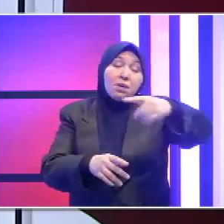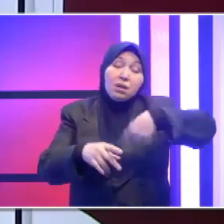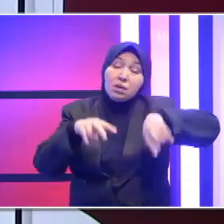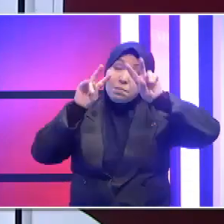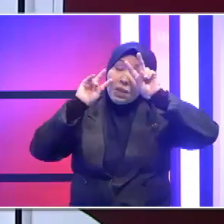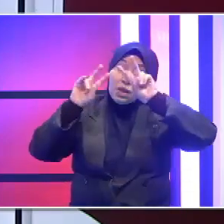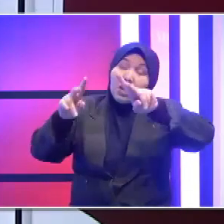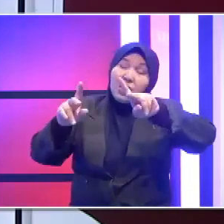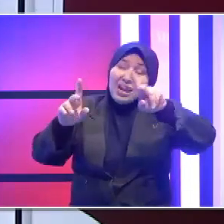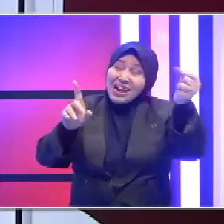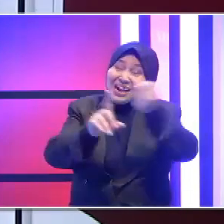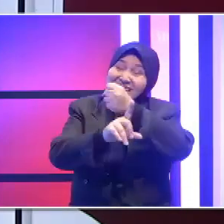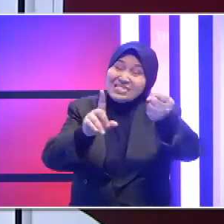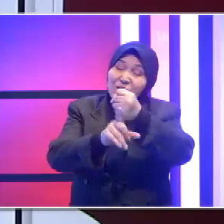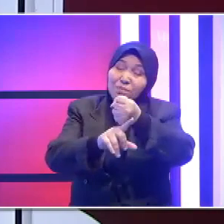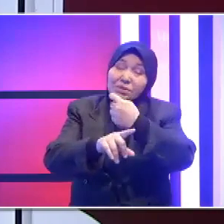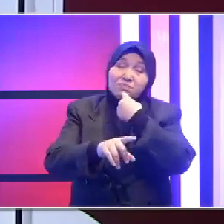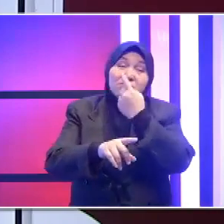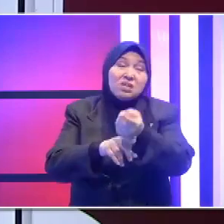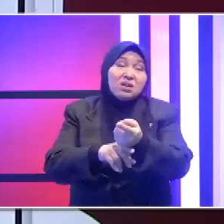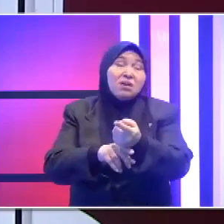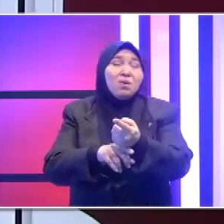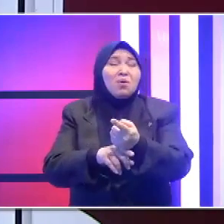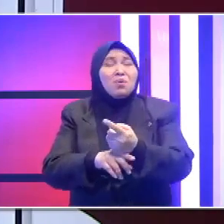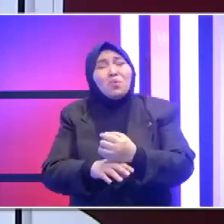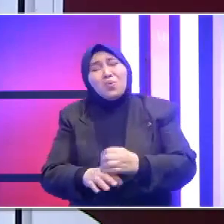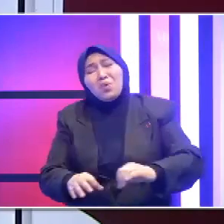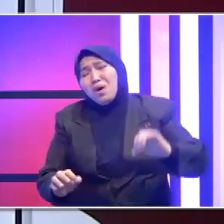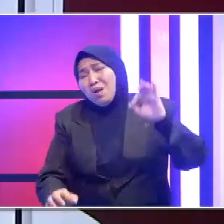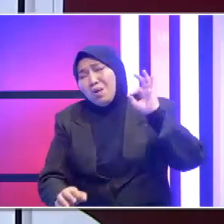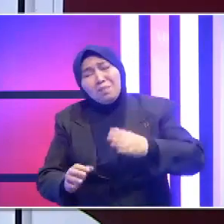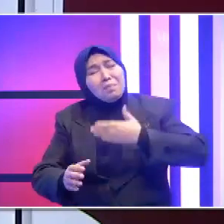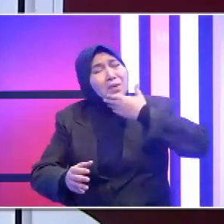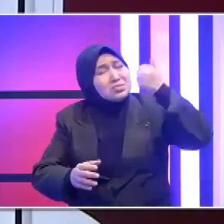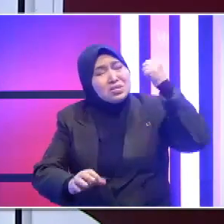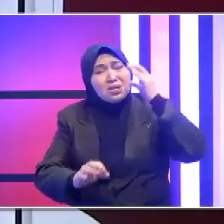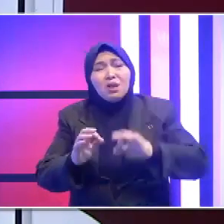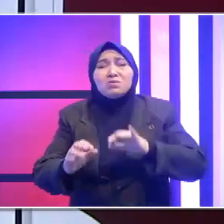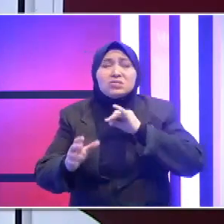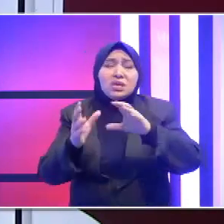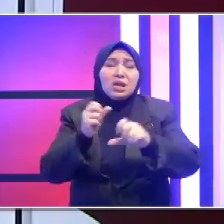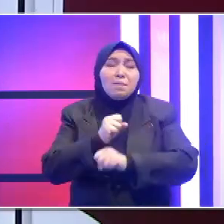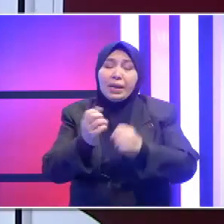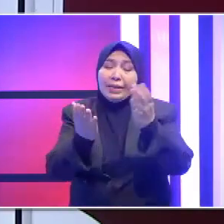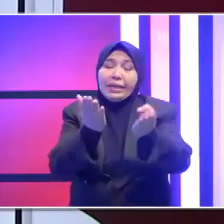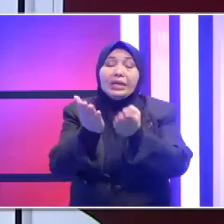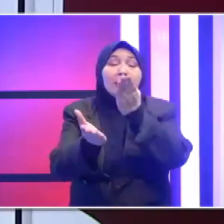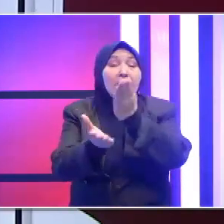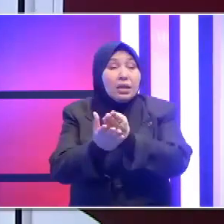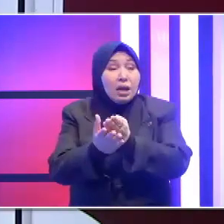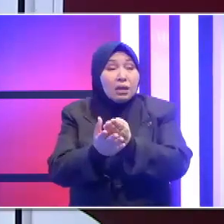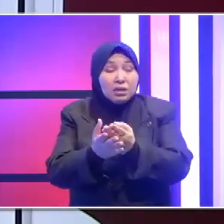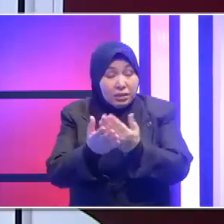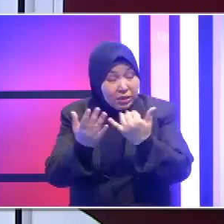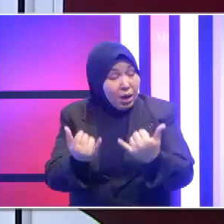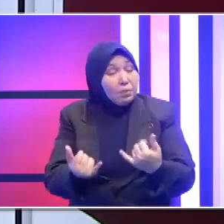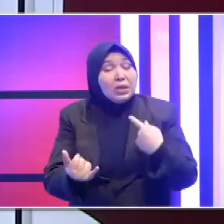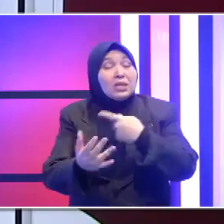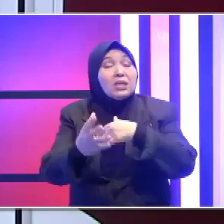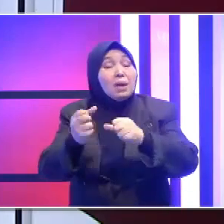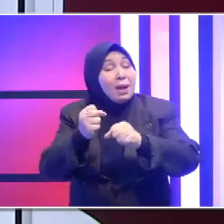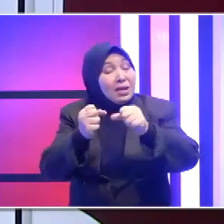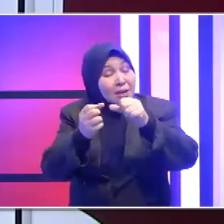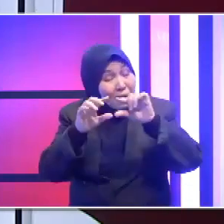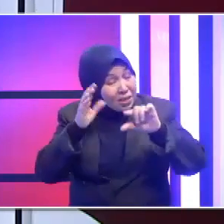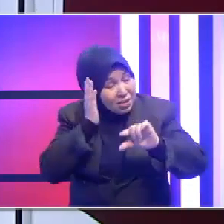melihat azab dan BKT alangkah baiknya kalau saya Oh ya tadi Hidayat yang kita jagoan ini kan kita dapat